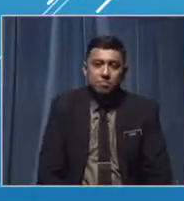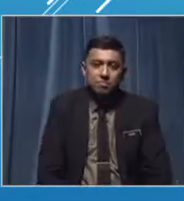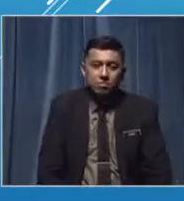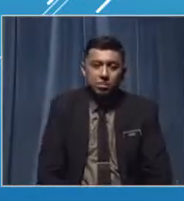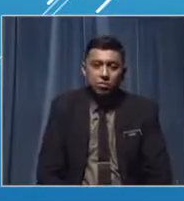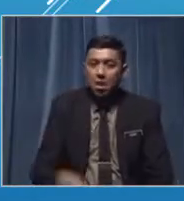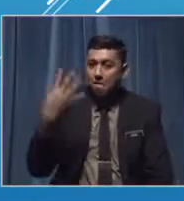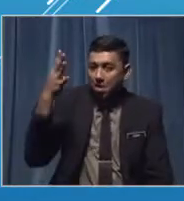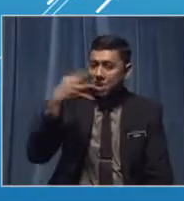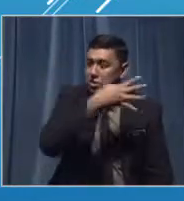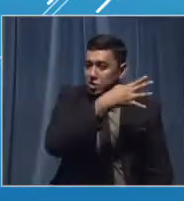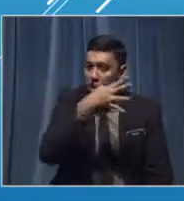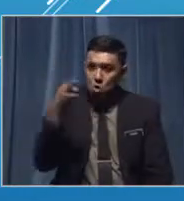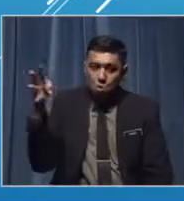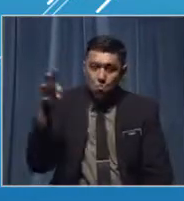14 jalur,